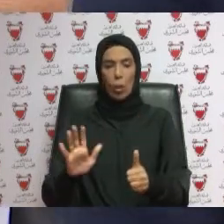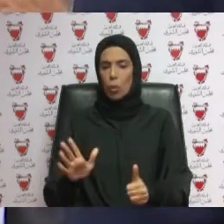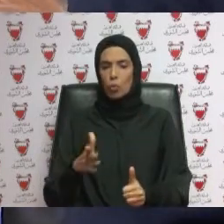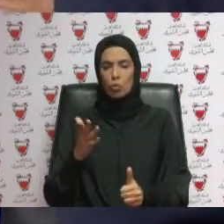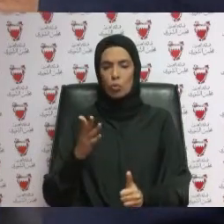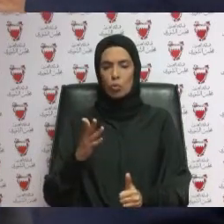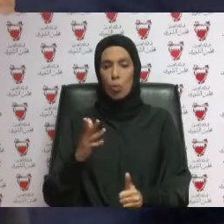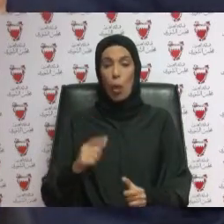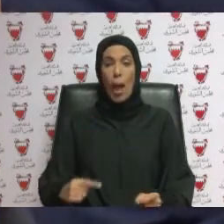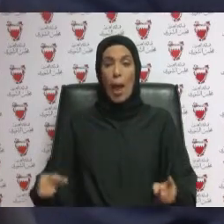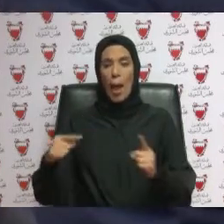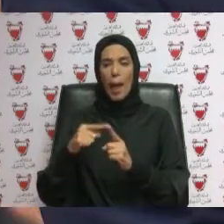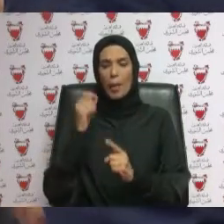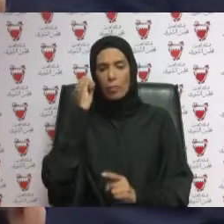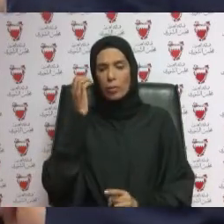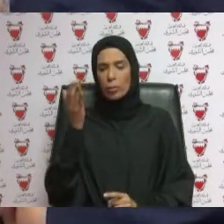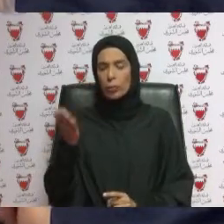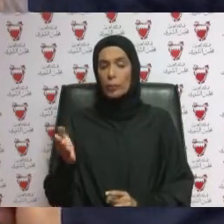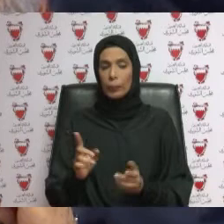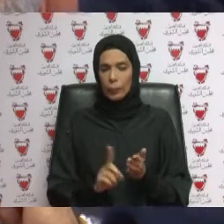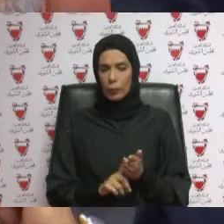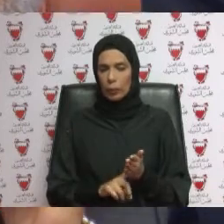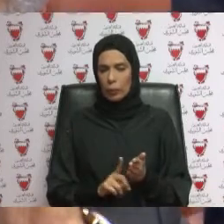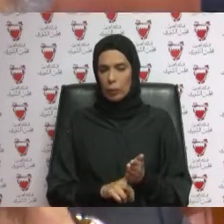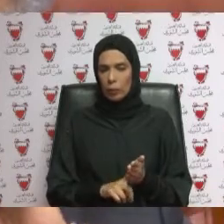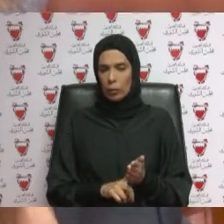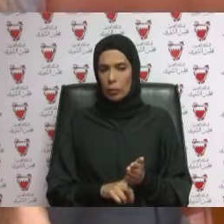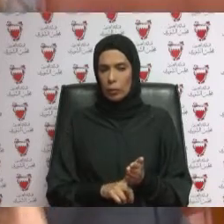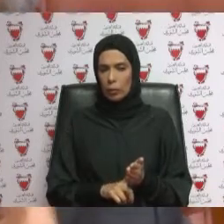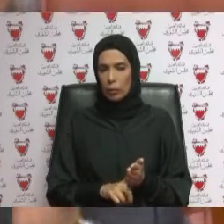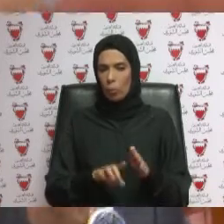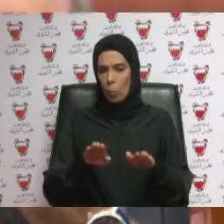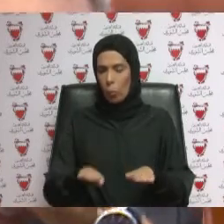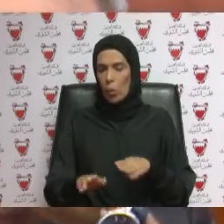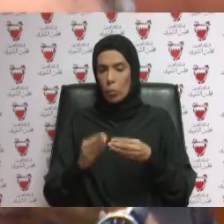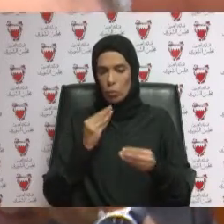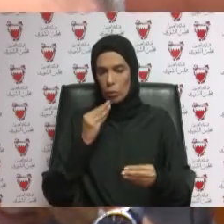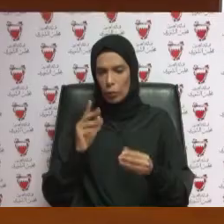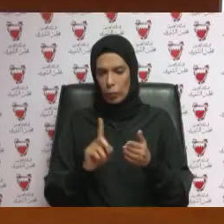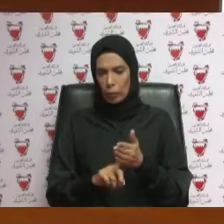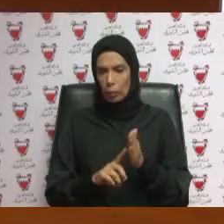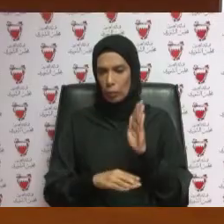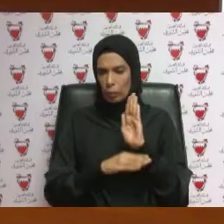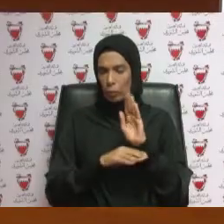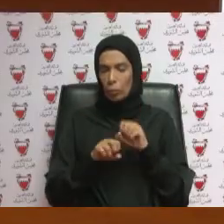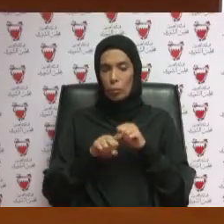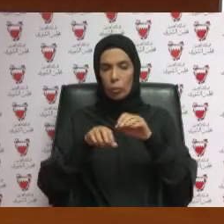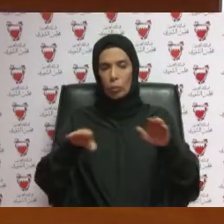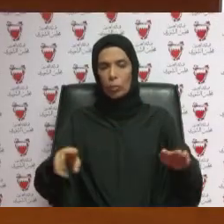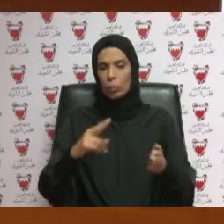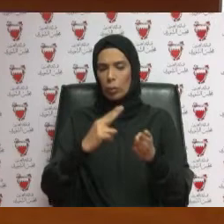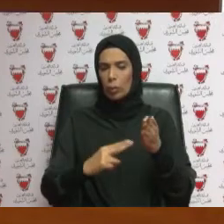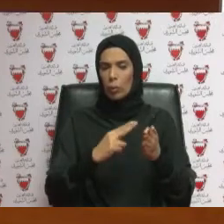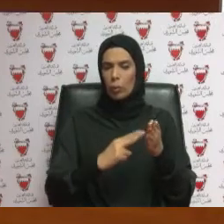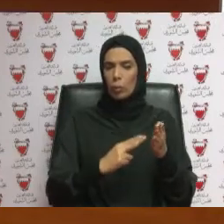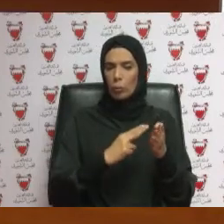المقترح. ولكن من الواجب علينا اليوم إحنا كسلطة تشريعية أن نأخذ في الاعتبار أن هذه التعاميم، هذه القرارات اللي صدرت